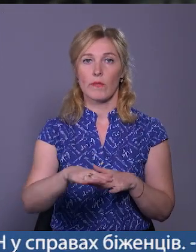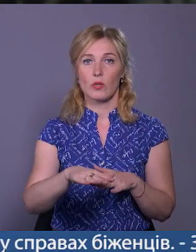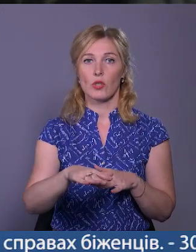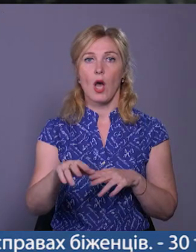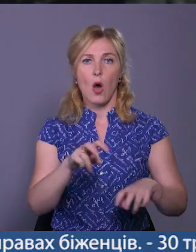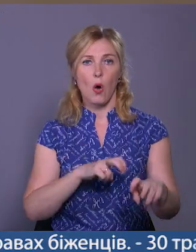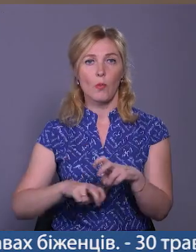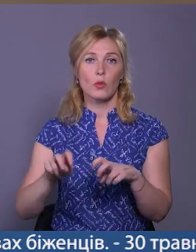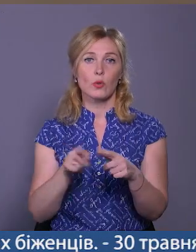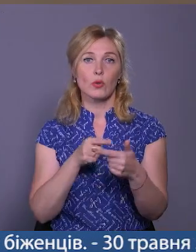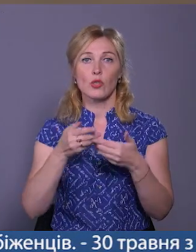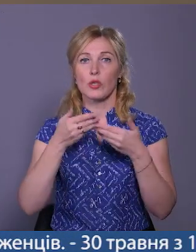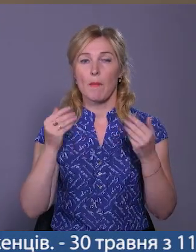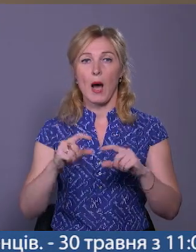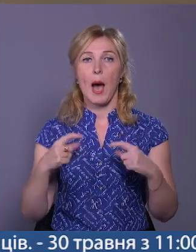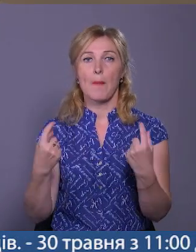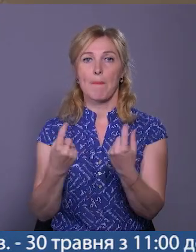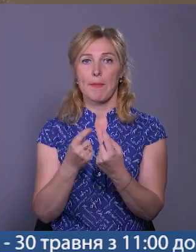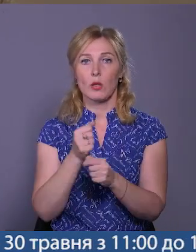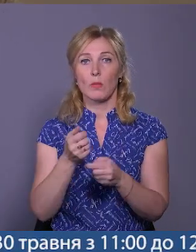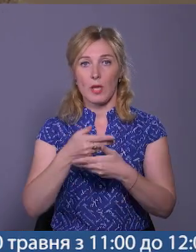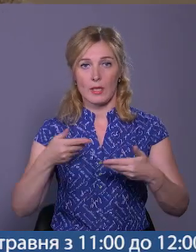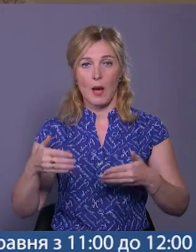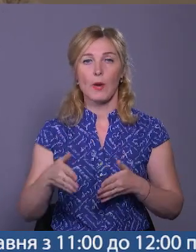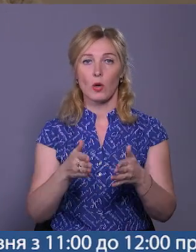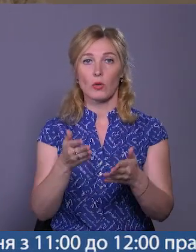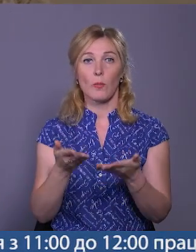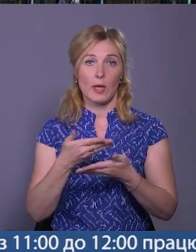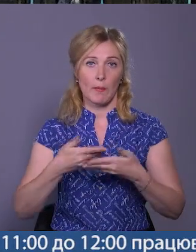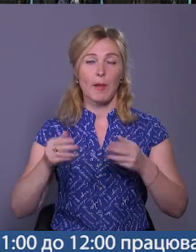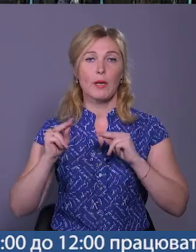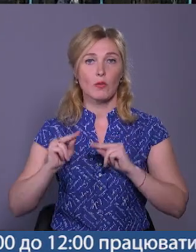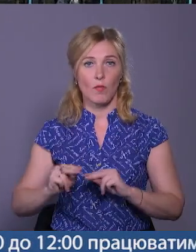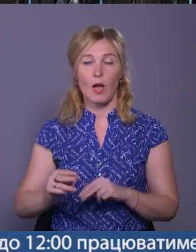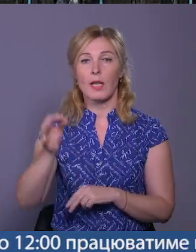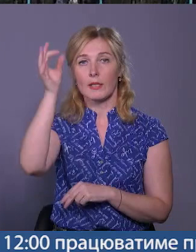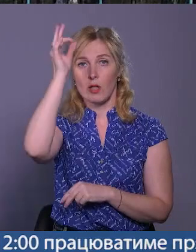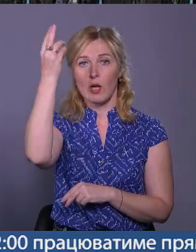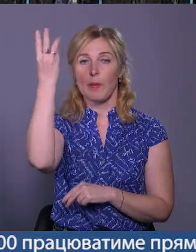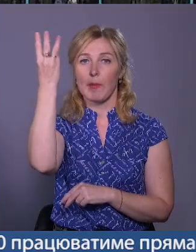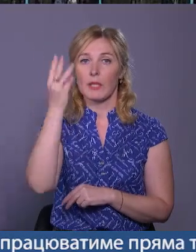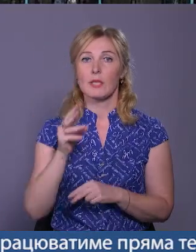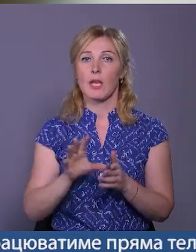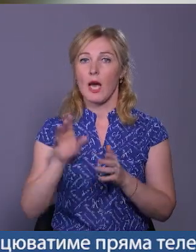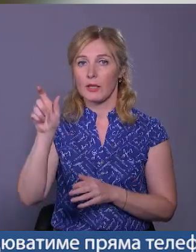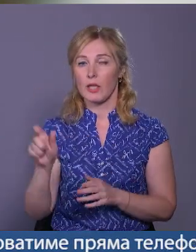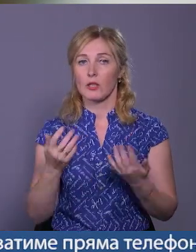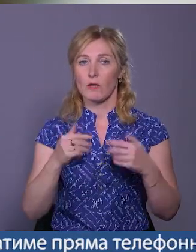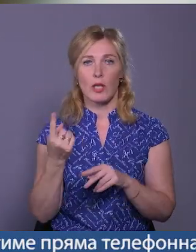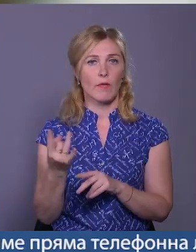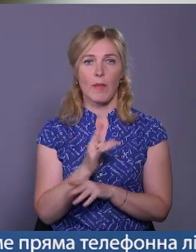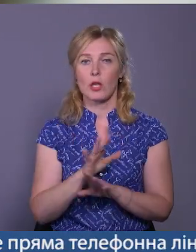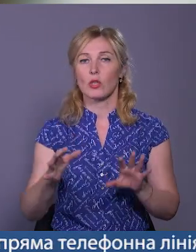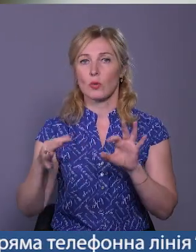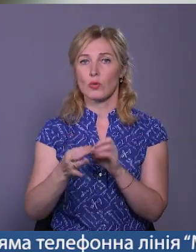обшукували чи немає мін робили нам коридори по яких ми працювали нагадаємо Хмельницький енергетики вже не вперше